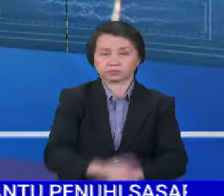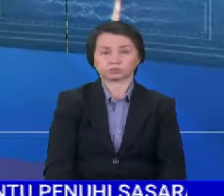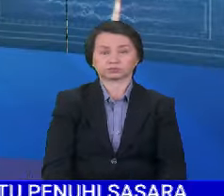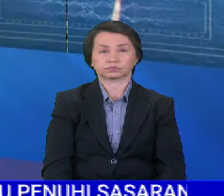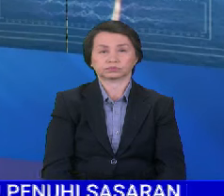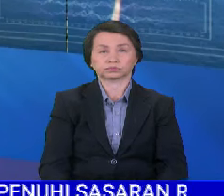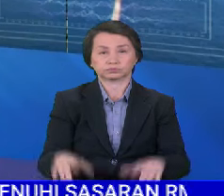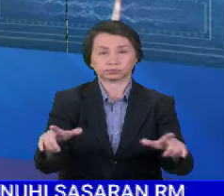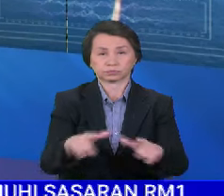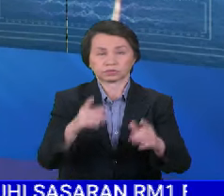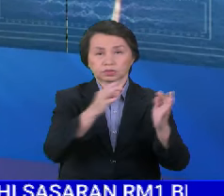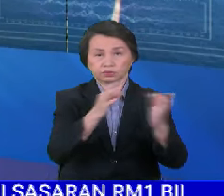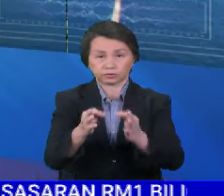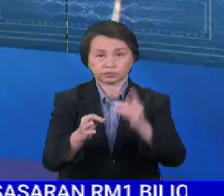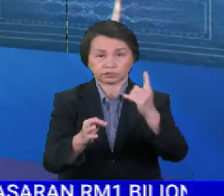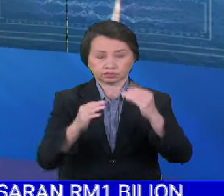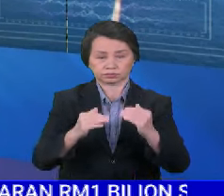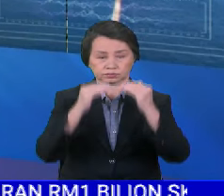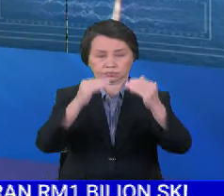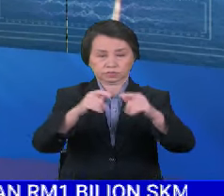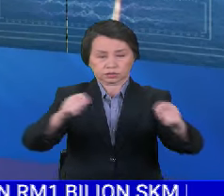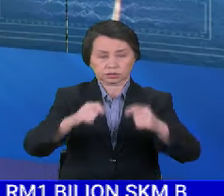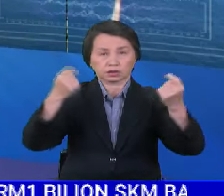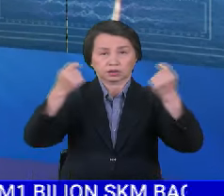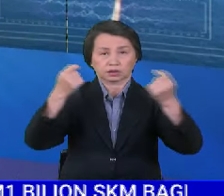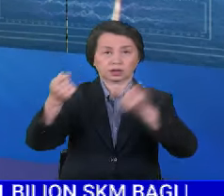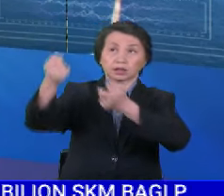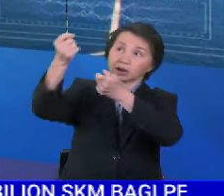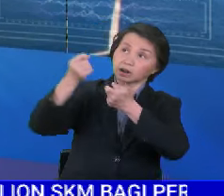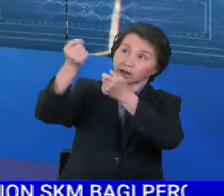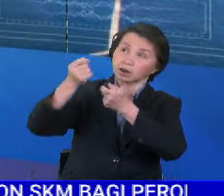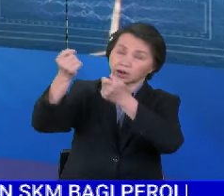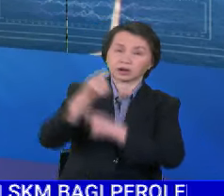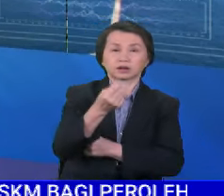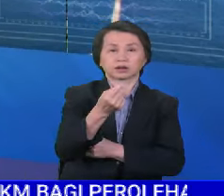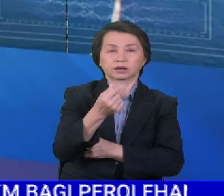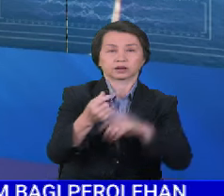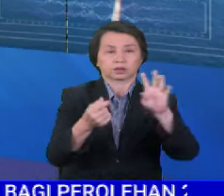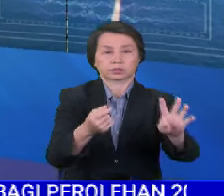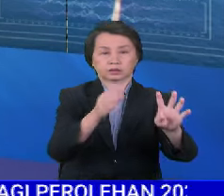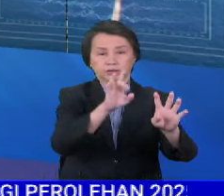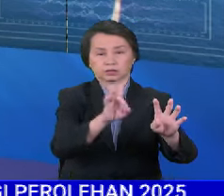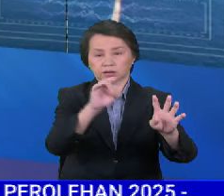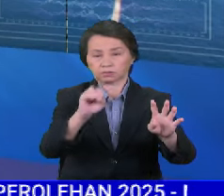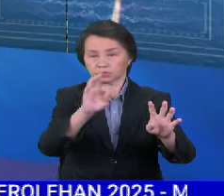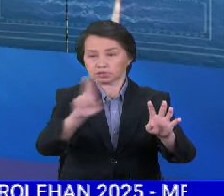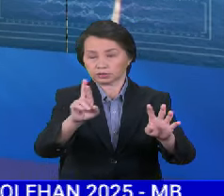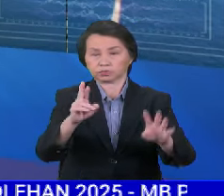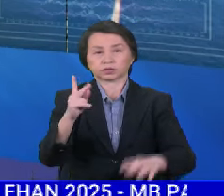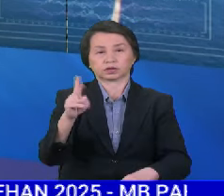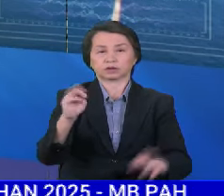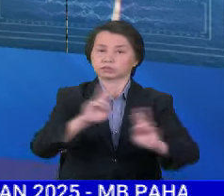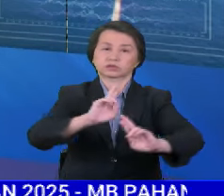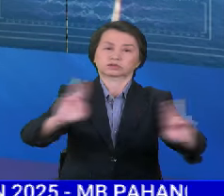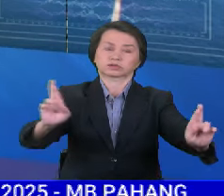pelaksanaan Puasa pertama Project menaik taraf tapak pesta layang-layang yang bernilai lebih 480.000 Ringgit